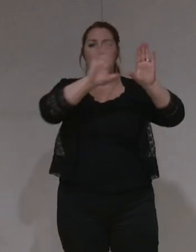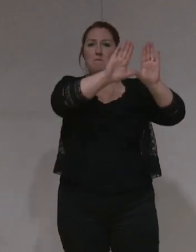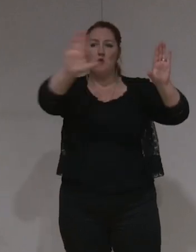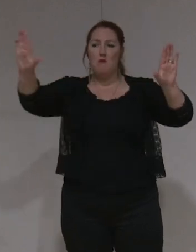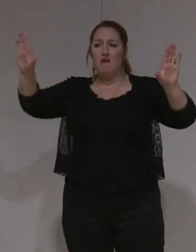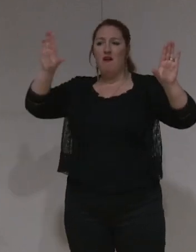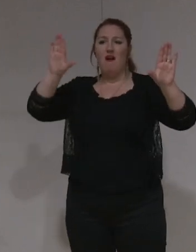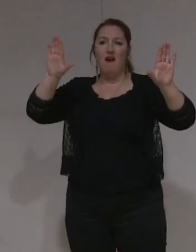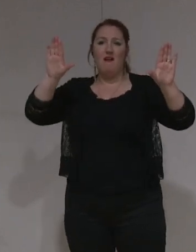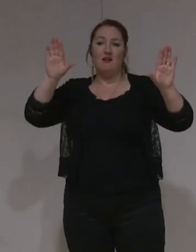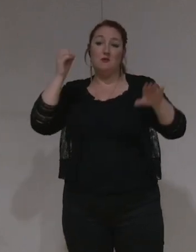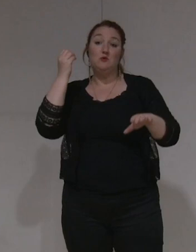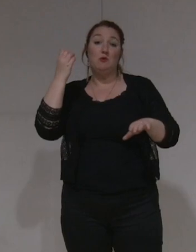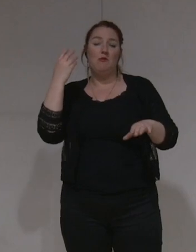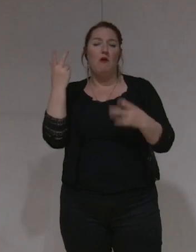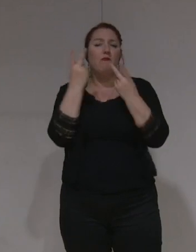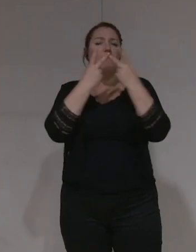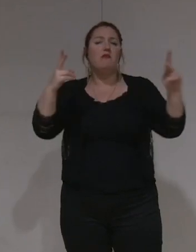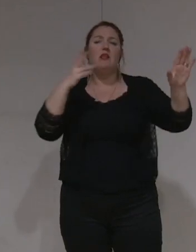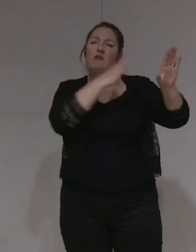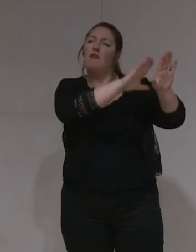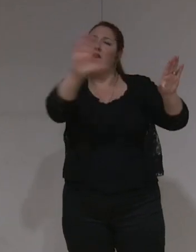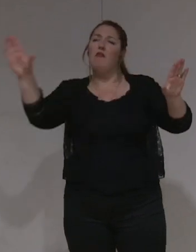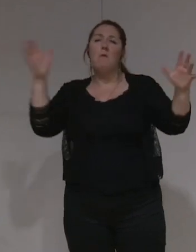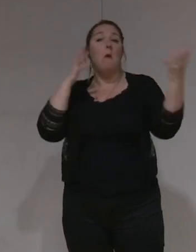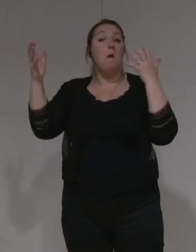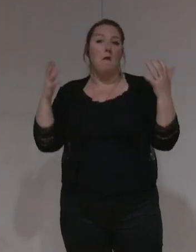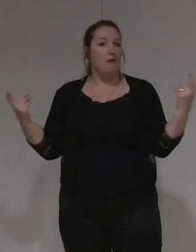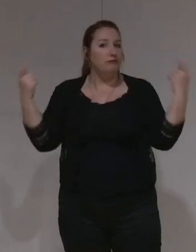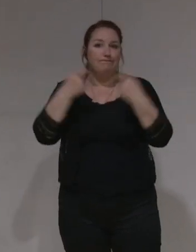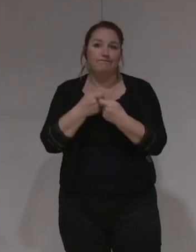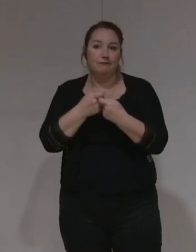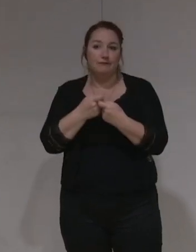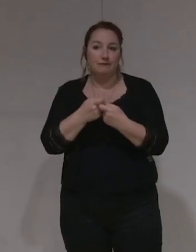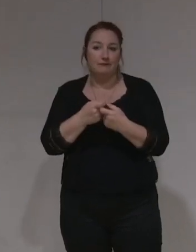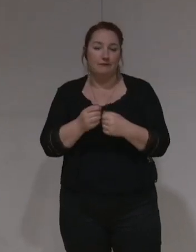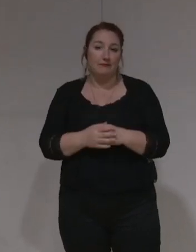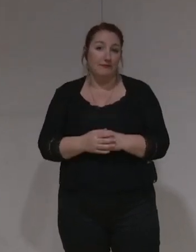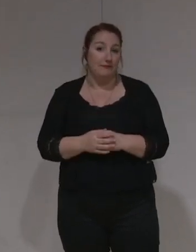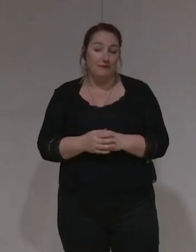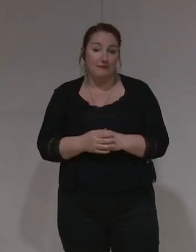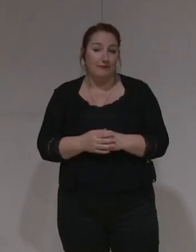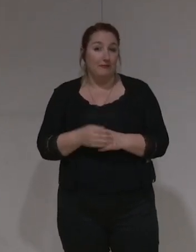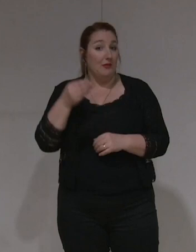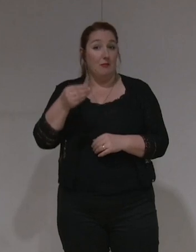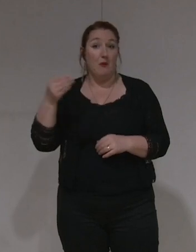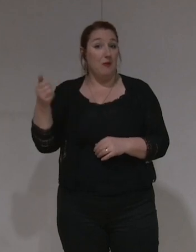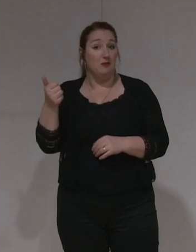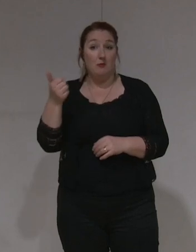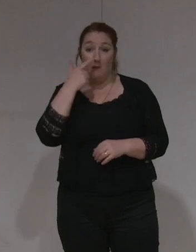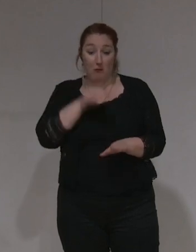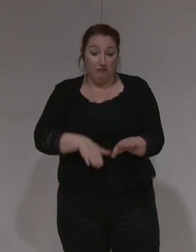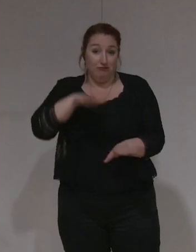trouve dans sur les murs des grandes cités qui d'une certaine façon qu'annonce hein finalement Mario mer on est en